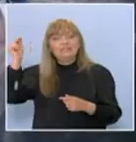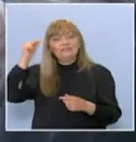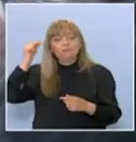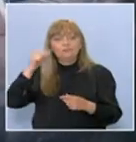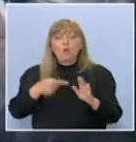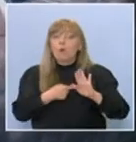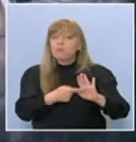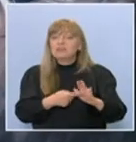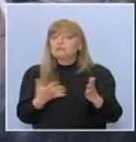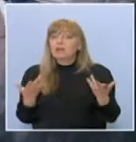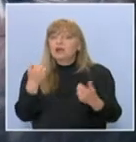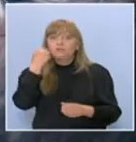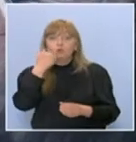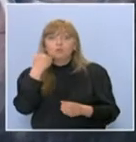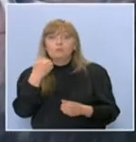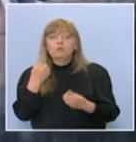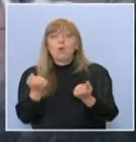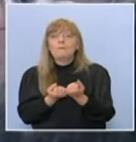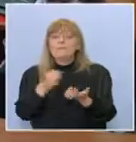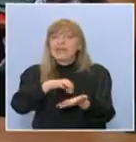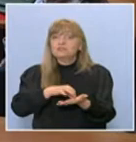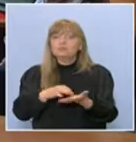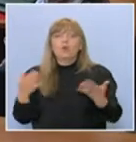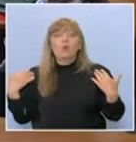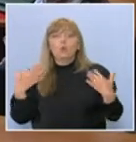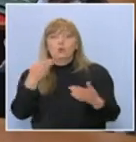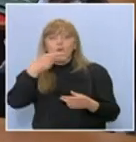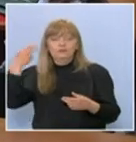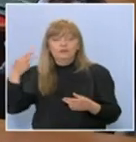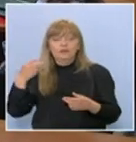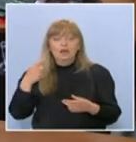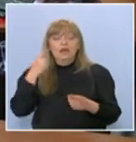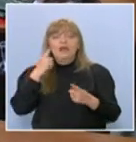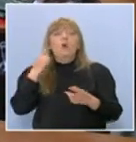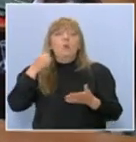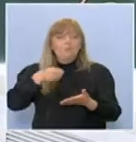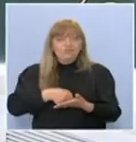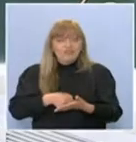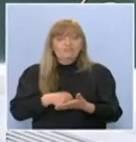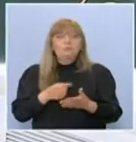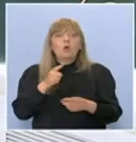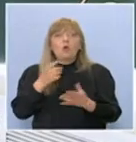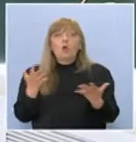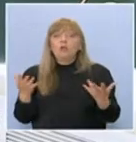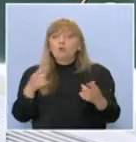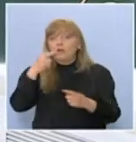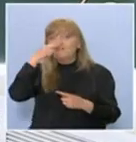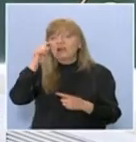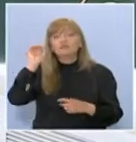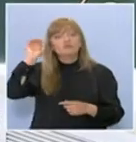е университета. Убеждаваме ги в това колко е важно да бъдеш образован човек. И